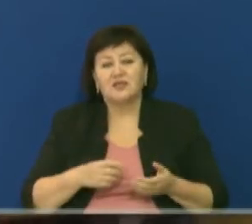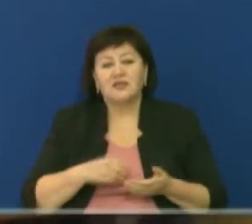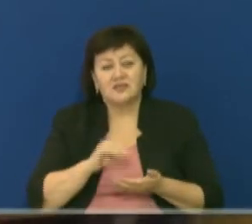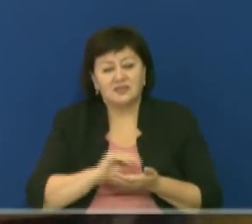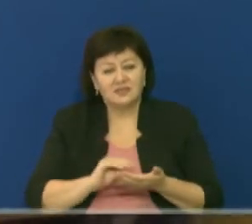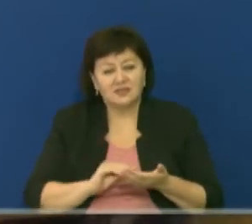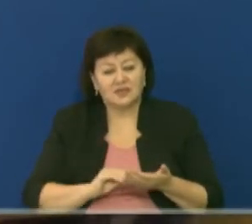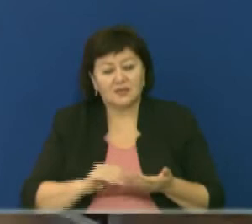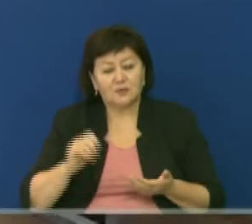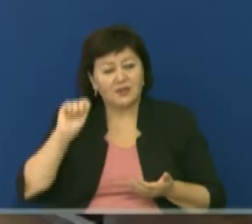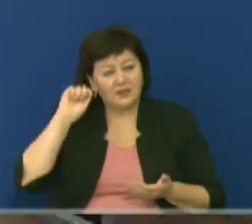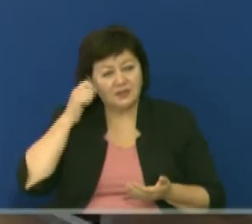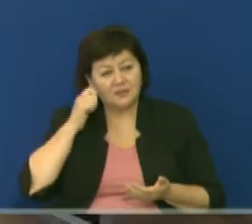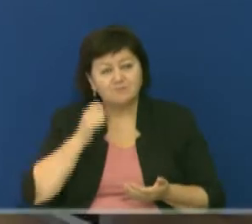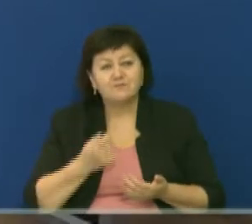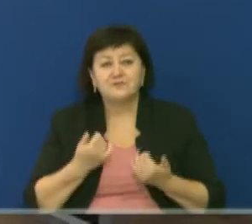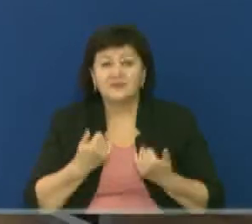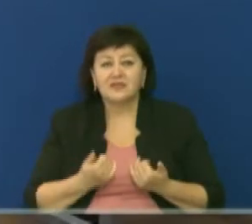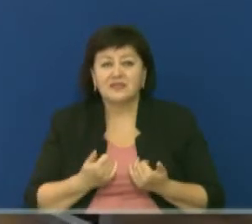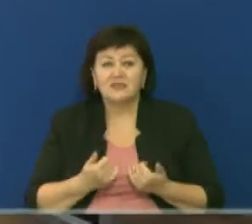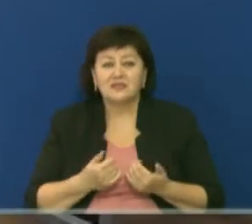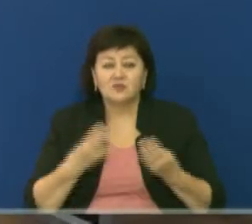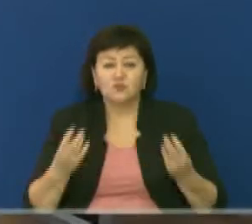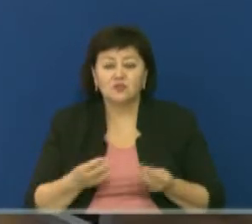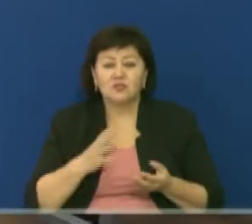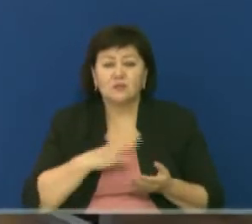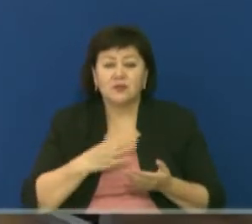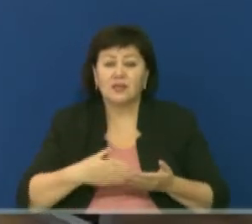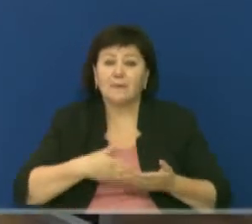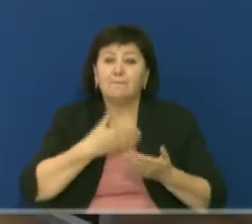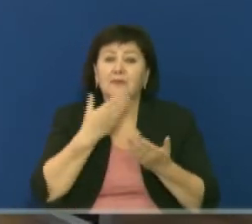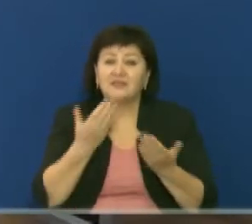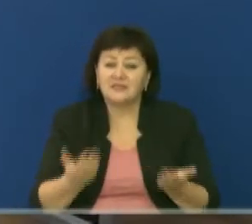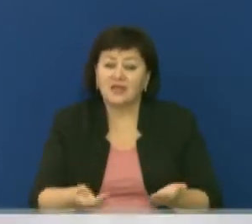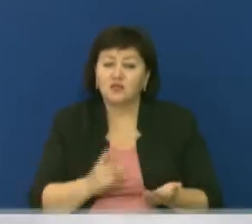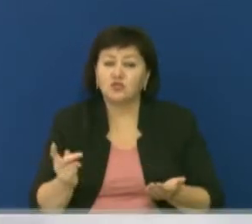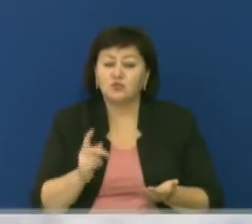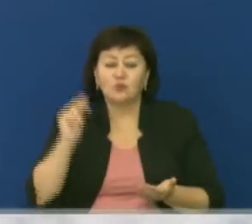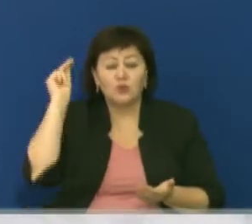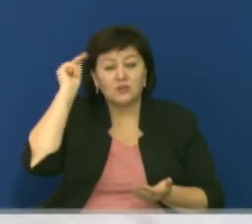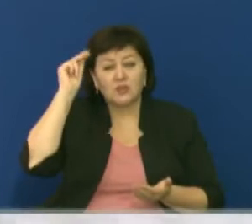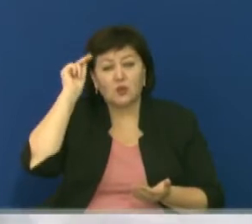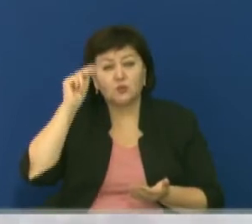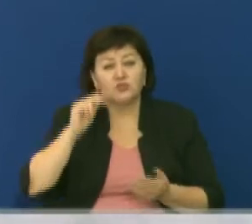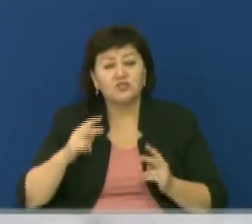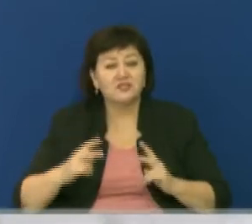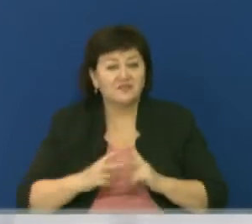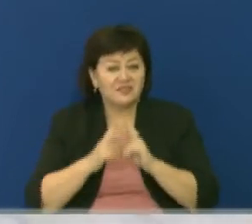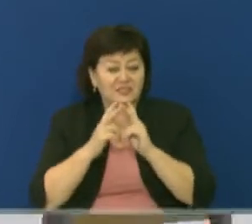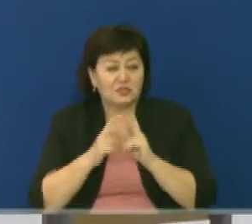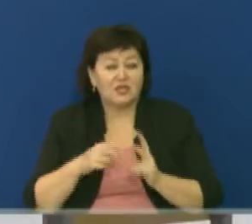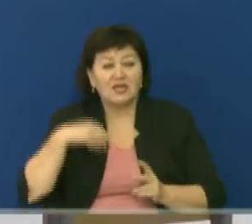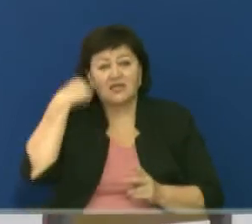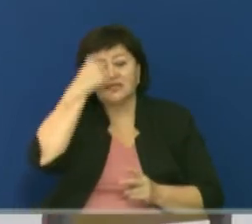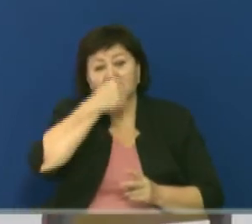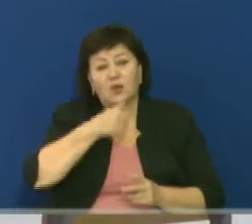имеющихся теоретических знаний. То есть здесь они должны были показать все, чему научились в военно-инженерном институте за